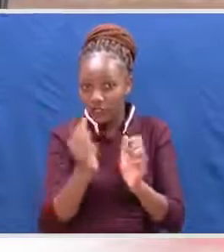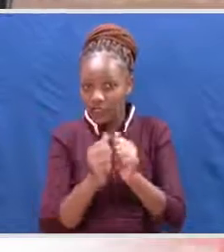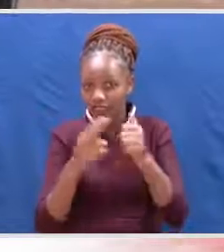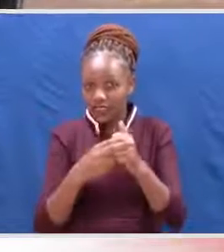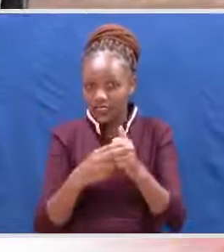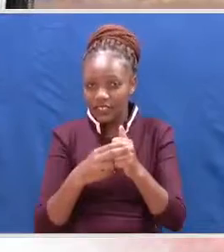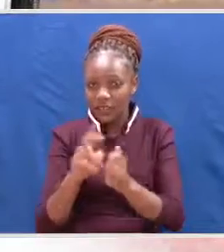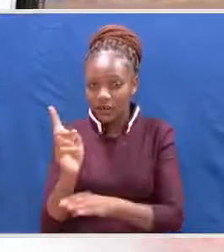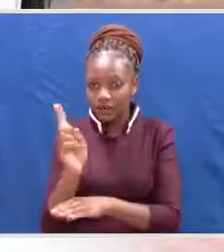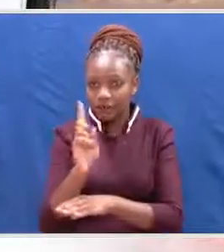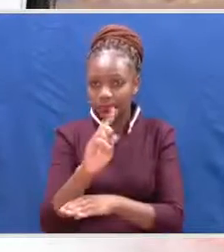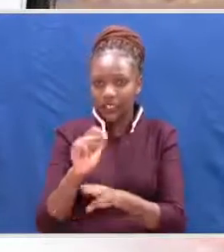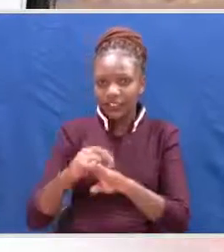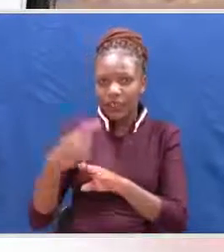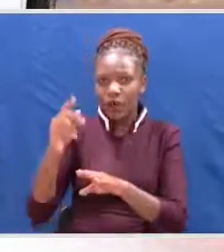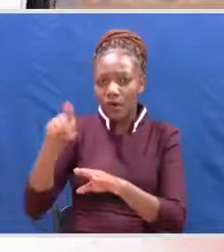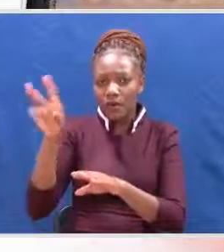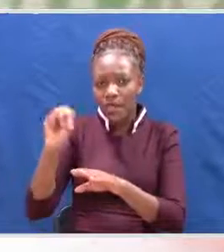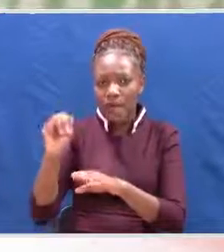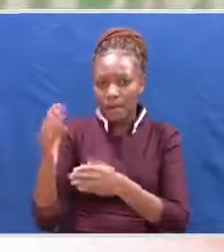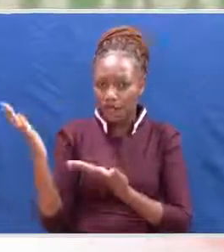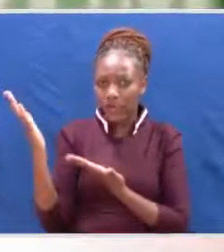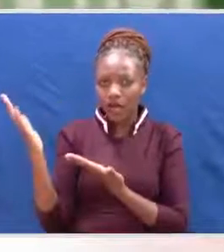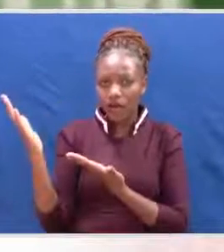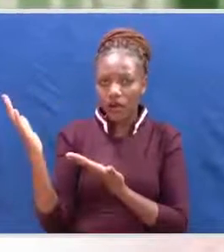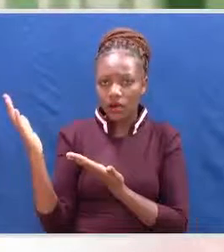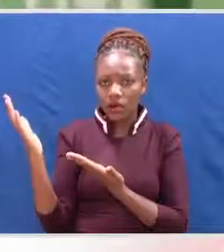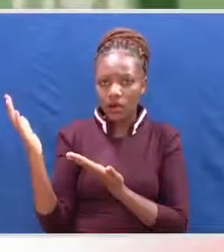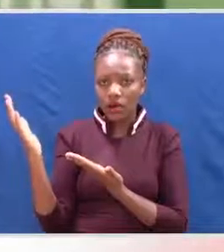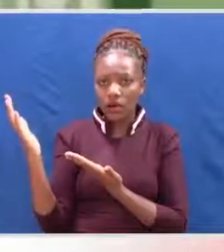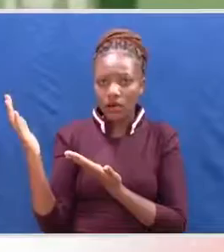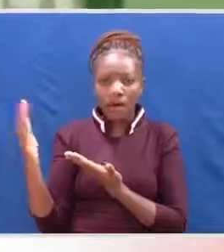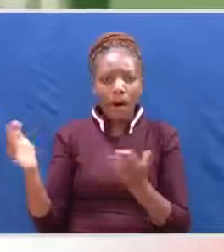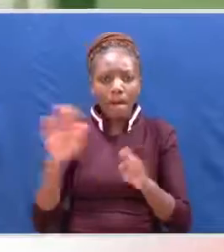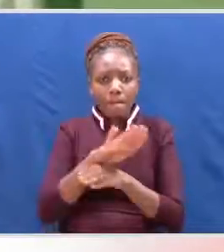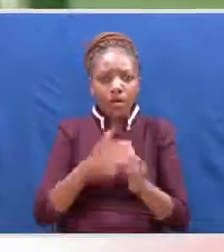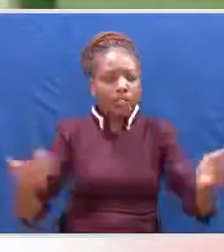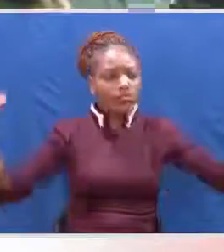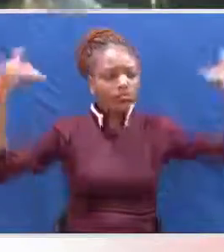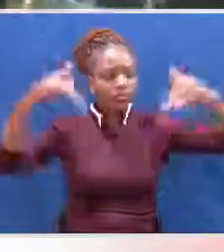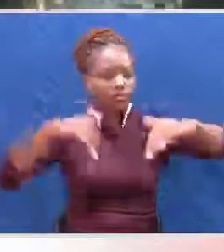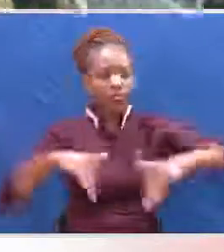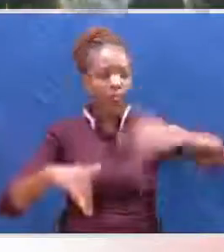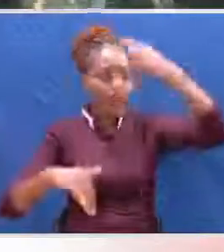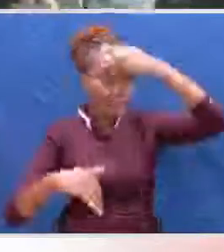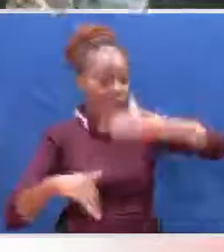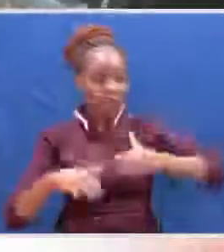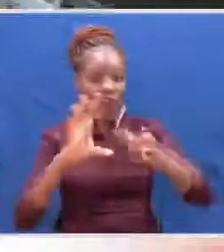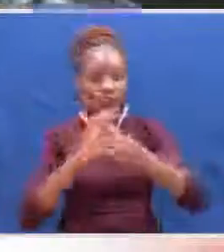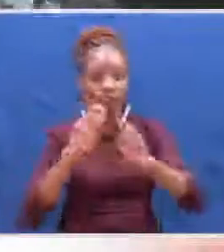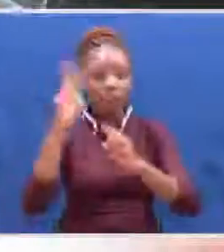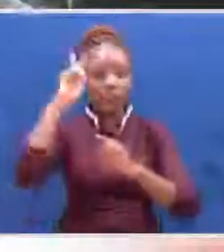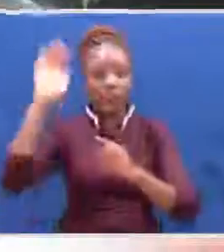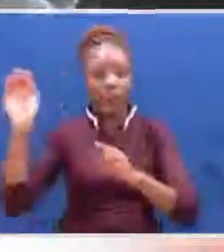reading 1 p.m., the Awendo Green Stadium packed to capacity. Thika United, all the way from